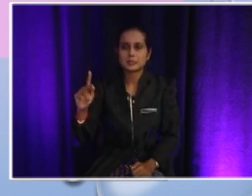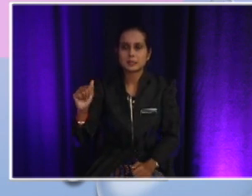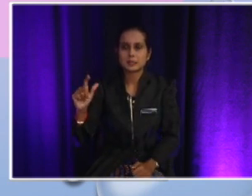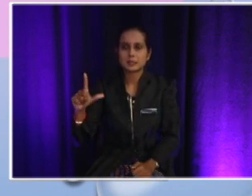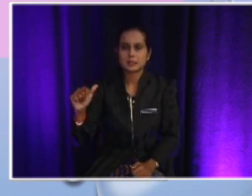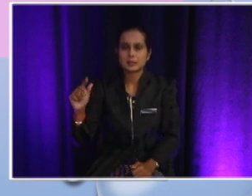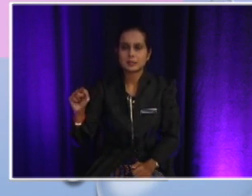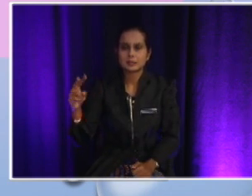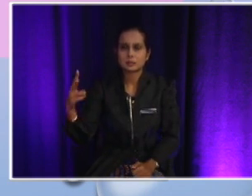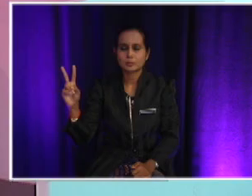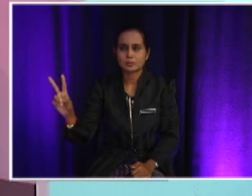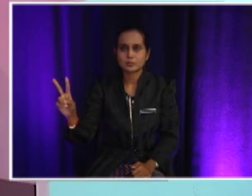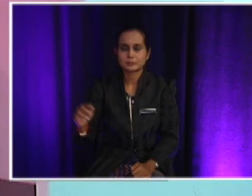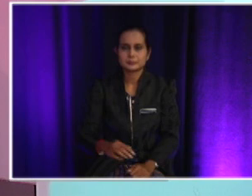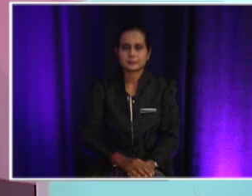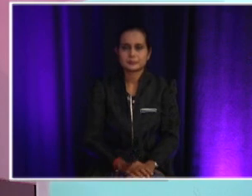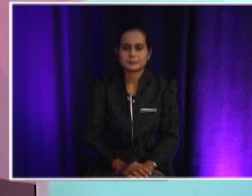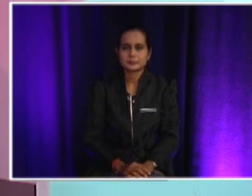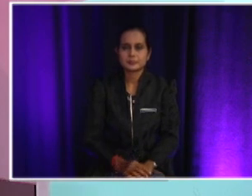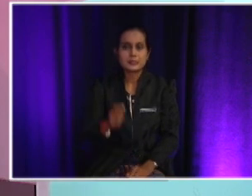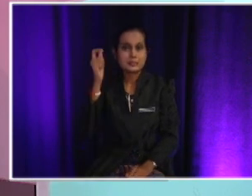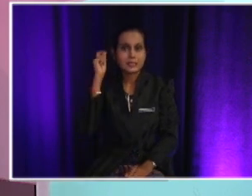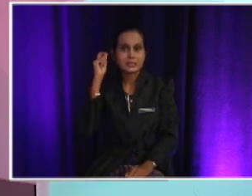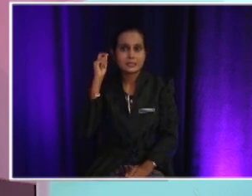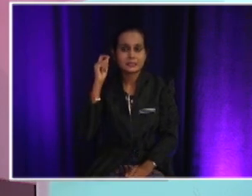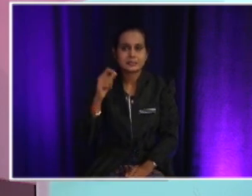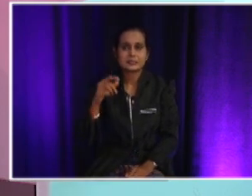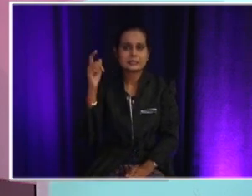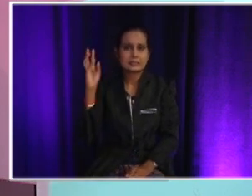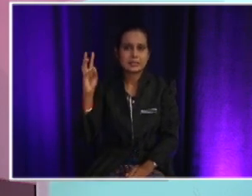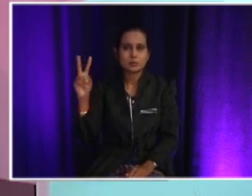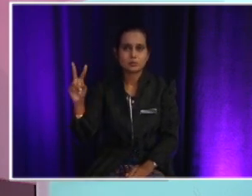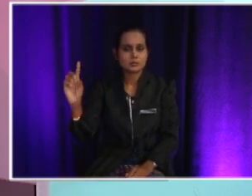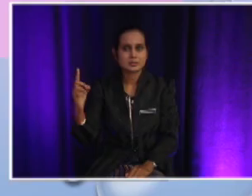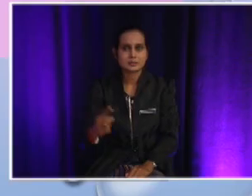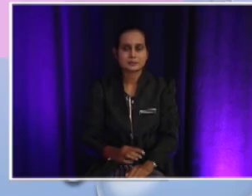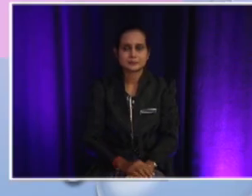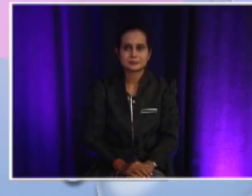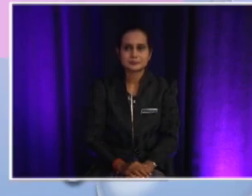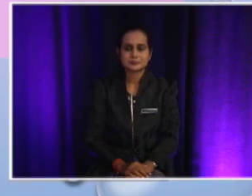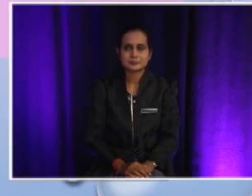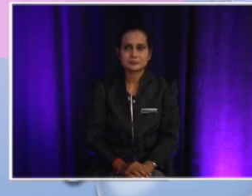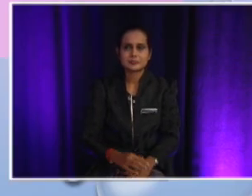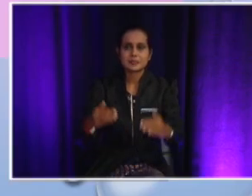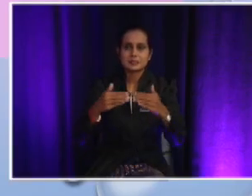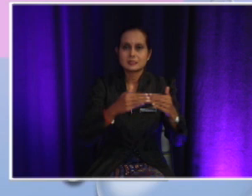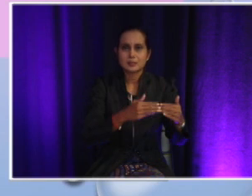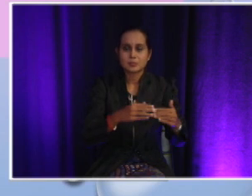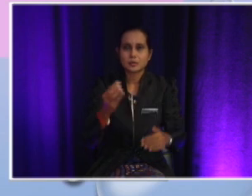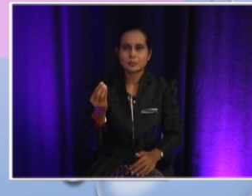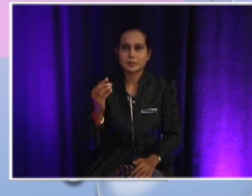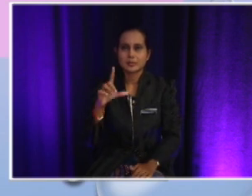punya voltan dia adalah 6 volt saja kan. Okey, yang ketiga, sambung mentol L2 dan L3